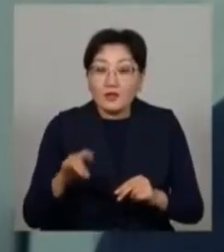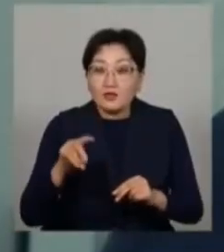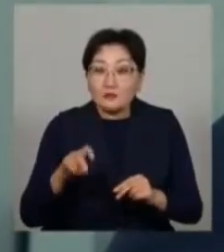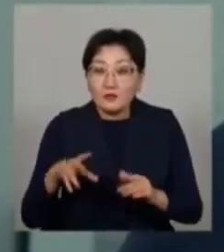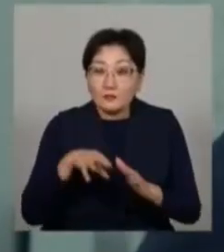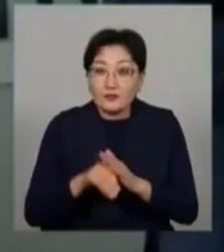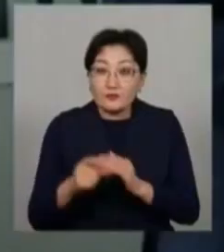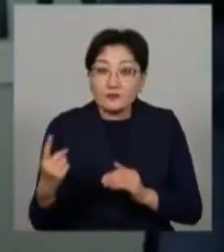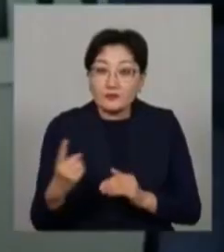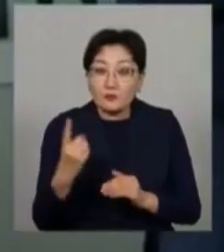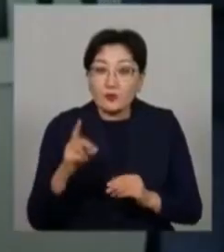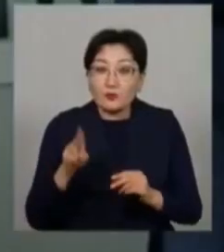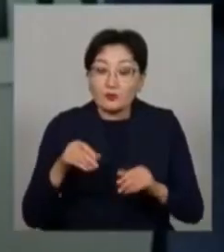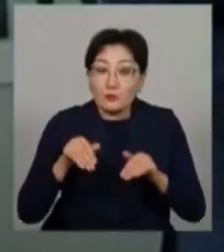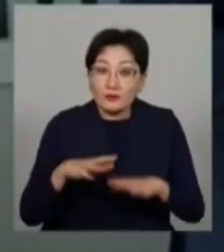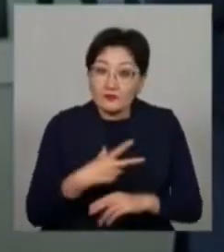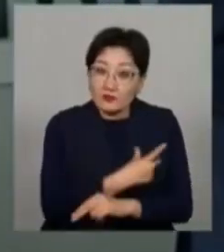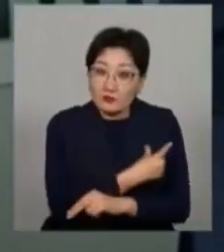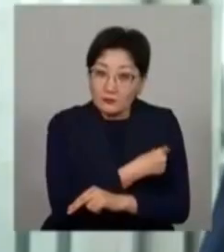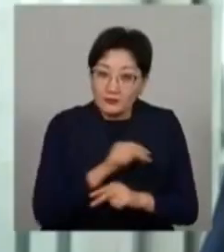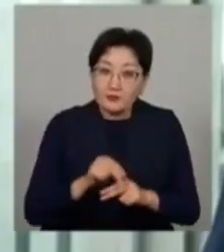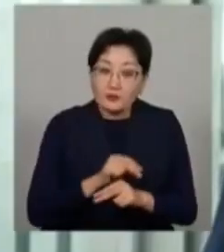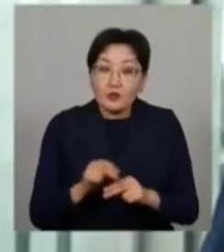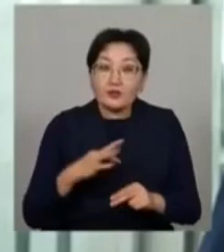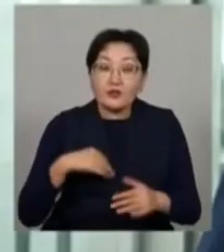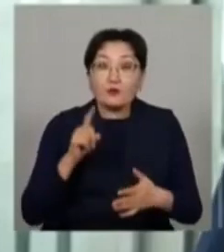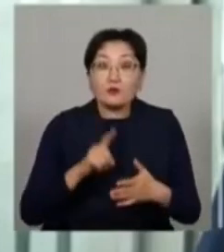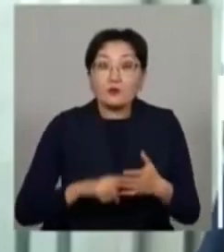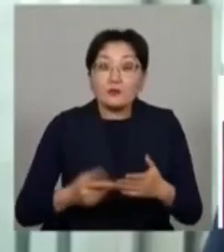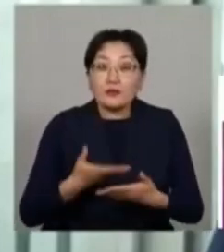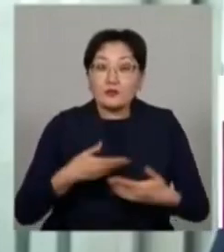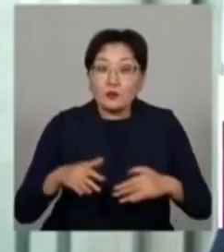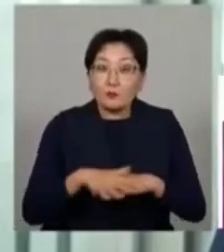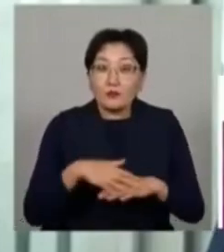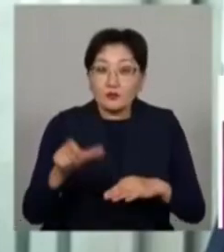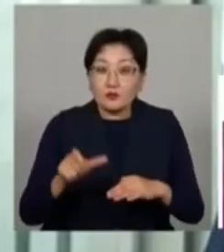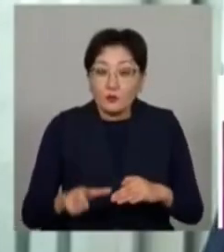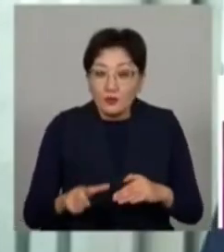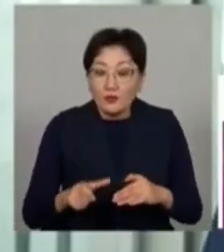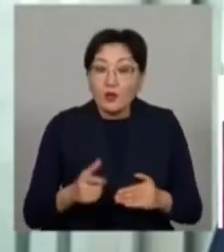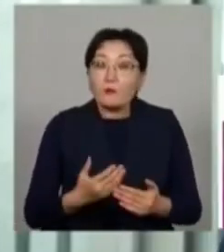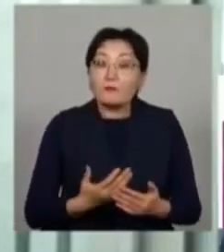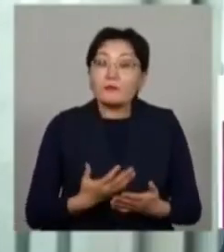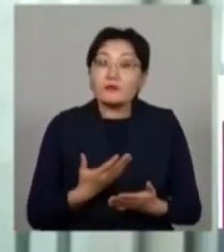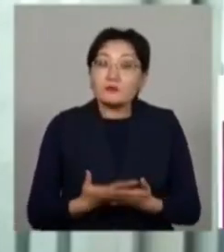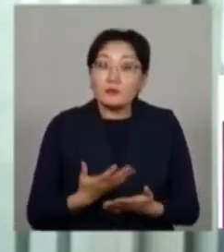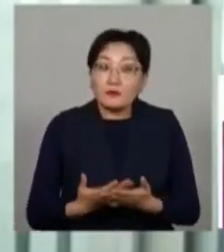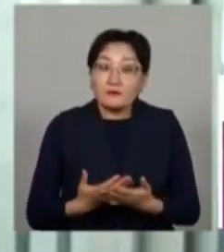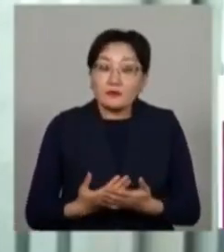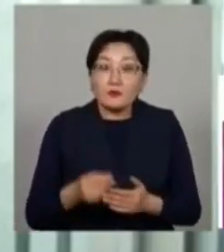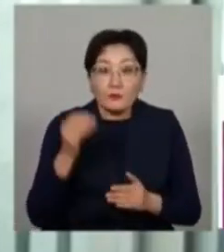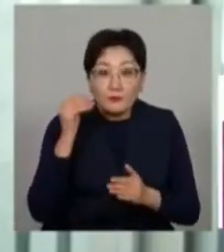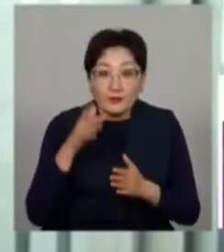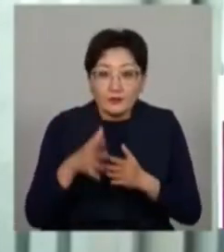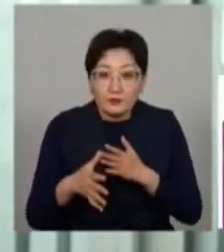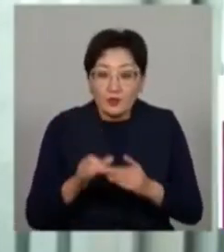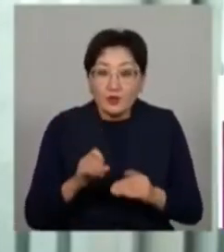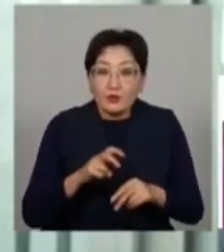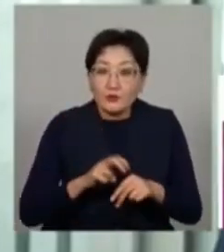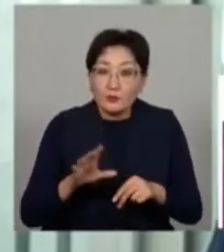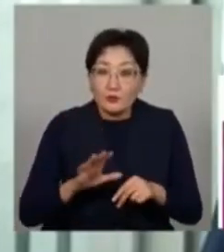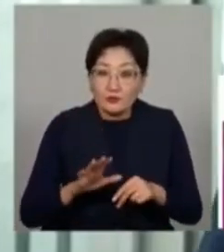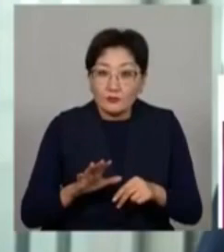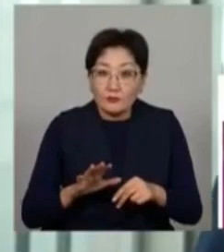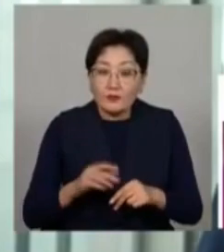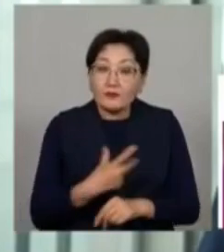числе первых, кто решился привиться. Я уверен, что наши граждане проявят зрелость и не будут бояться вакцинироваться,